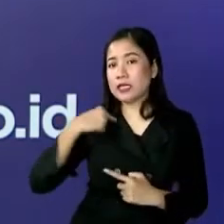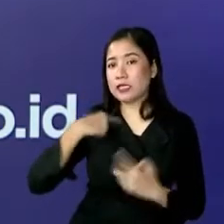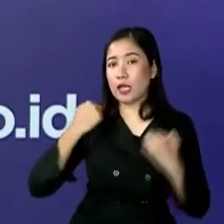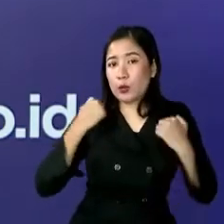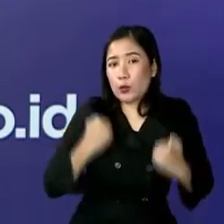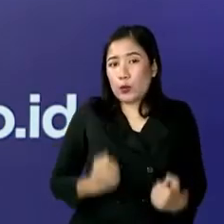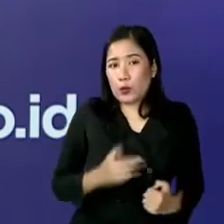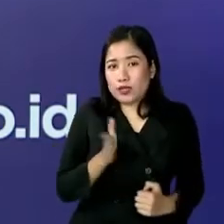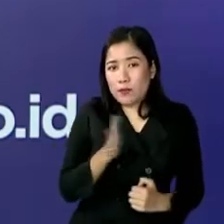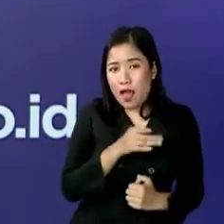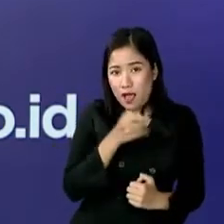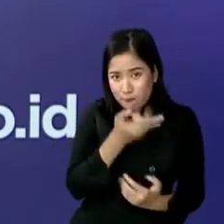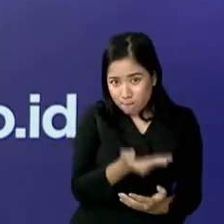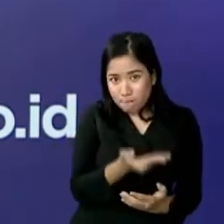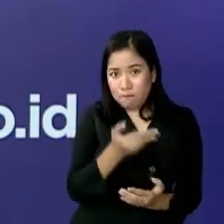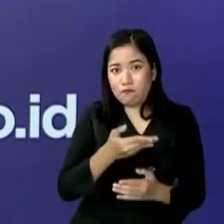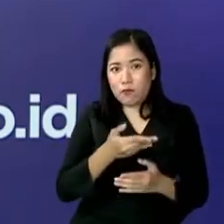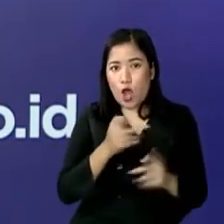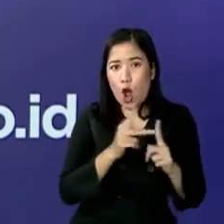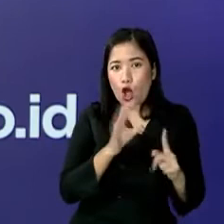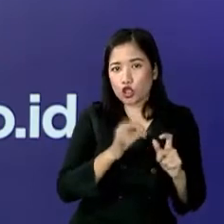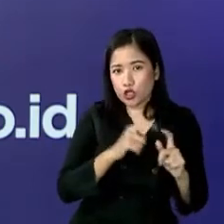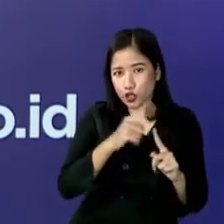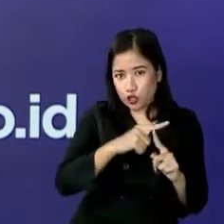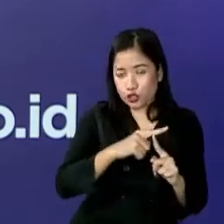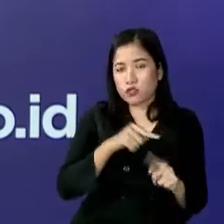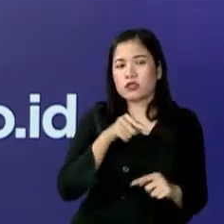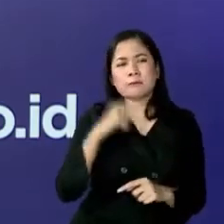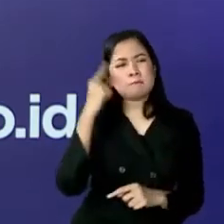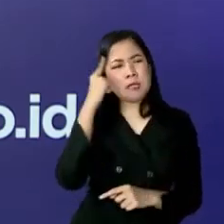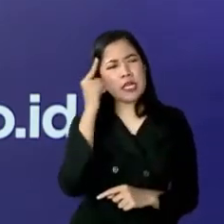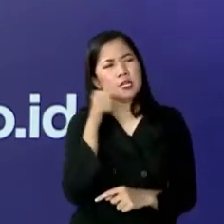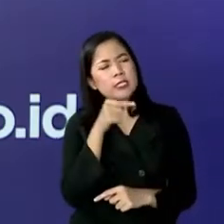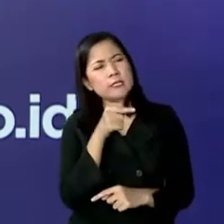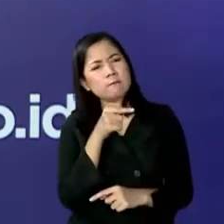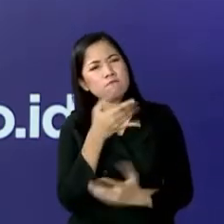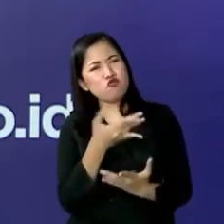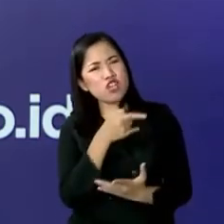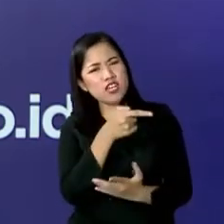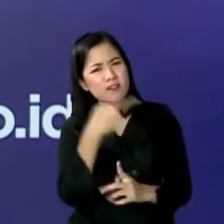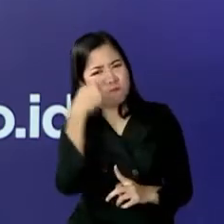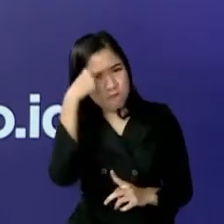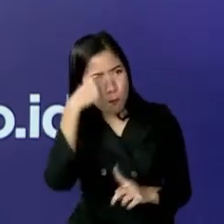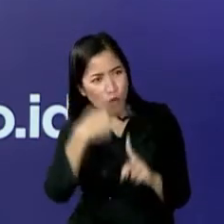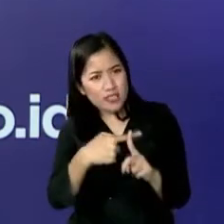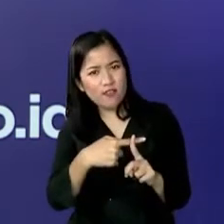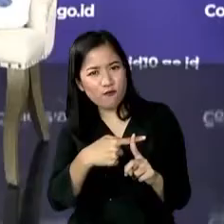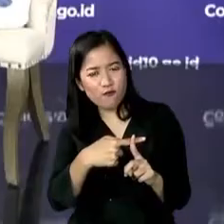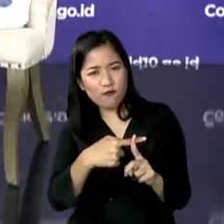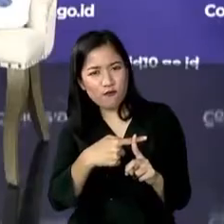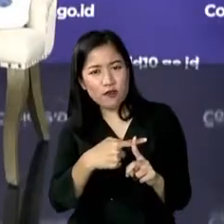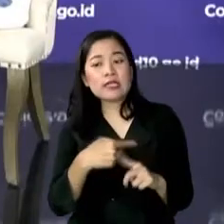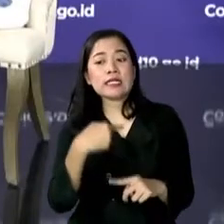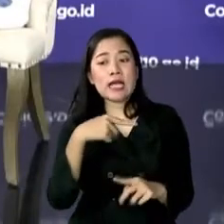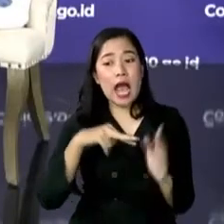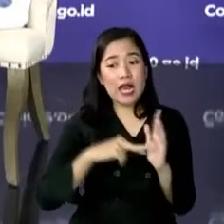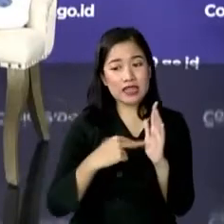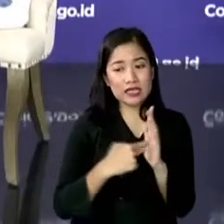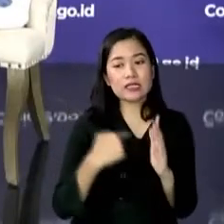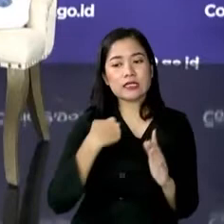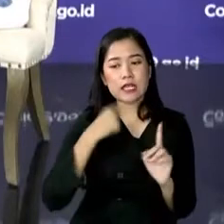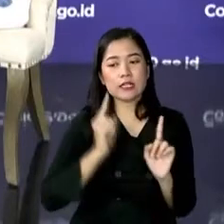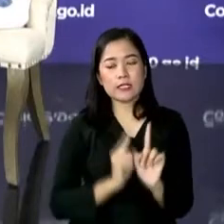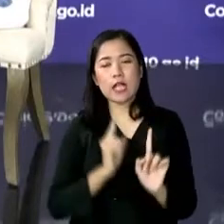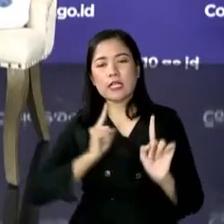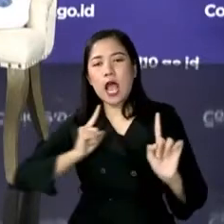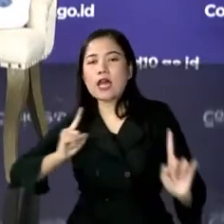Mbake kit saya berpikir bahwa jangan-jangan baik itu positif berarti saya harus menjaga jarak